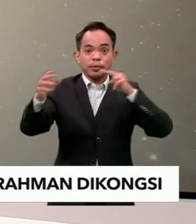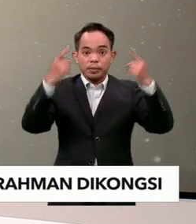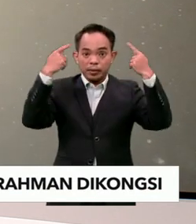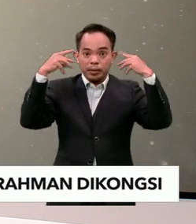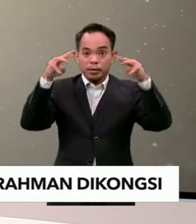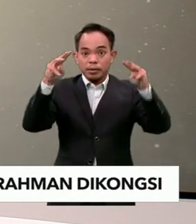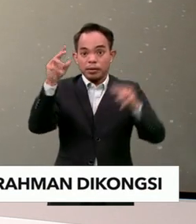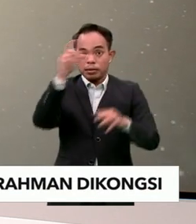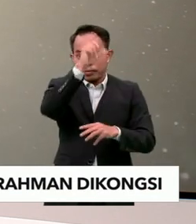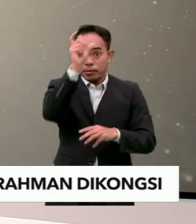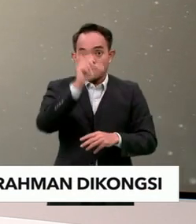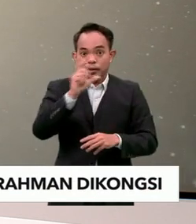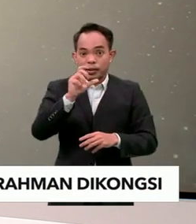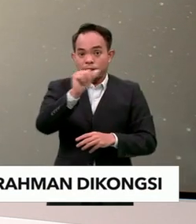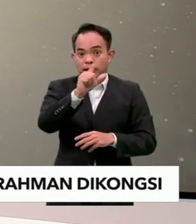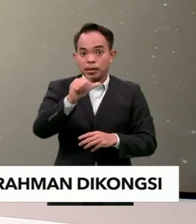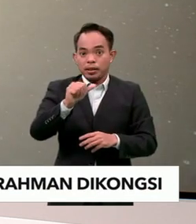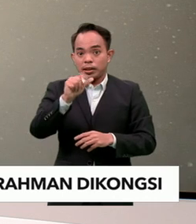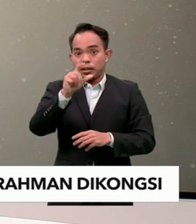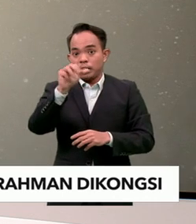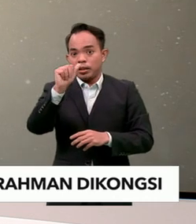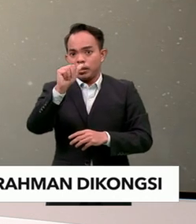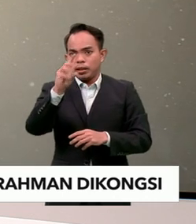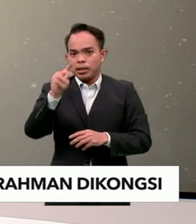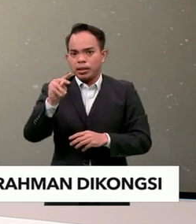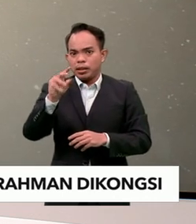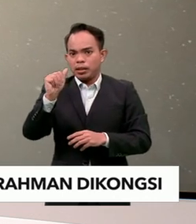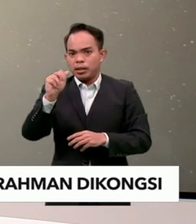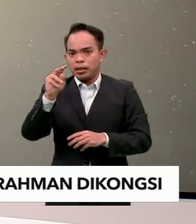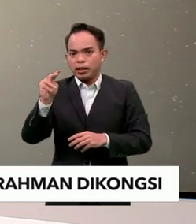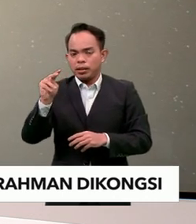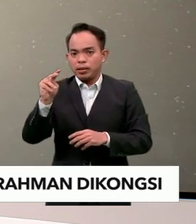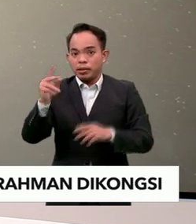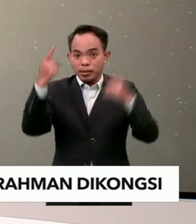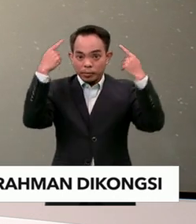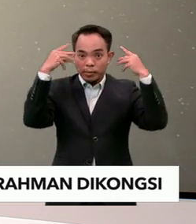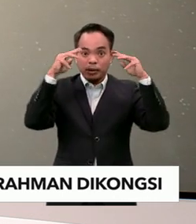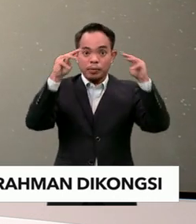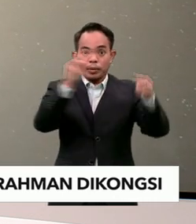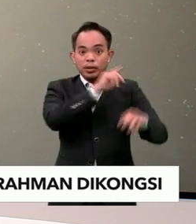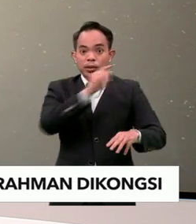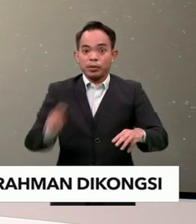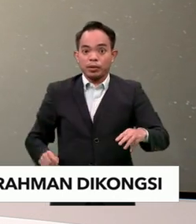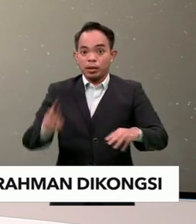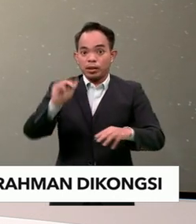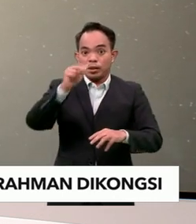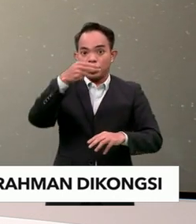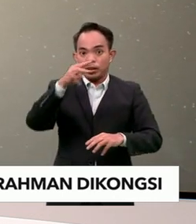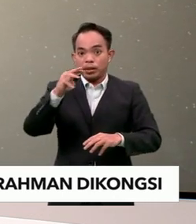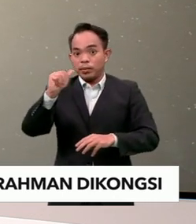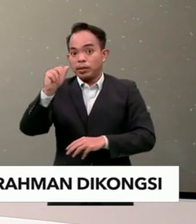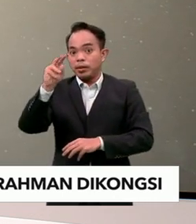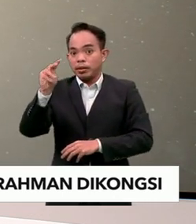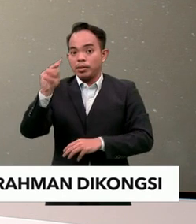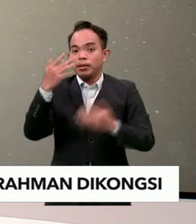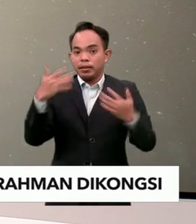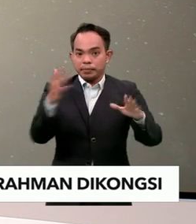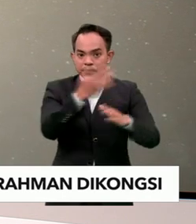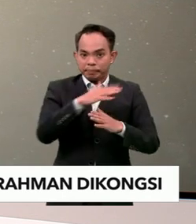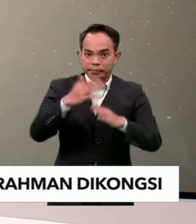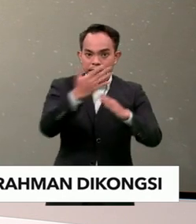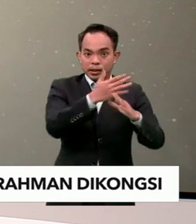adonan arkin Madrid atau admires kepada Perdana Menteri Tiongkok Abdurrahman Putra al-hajj di